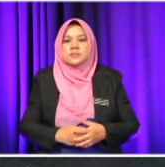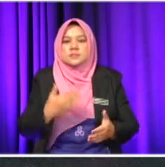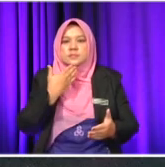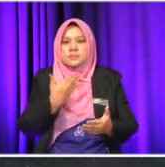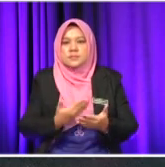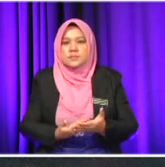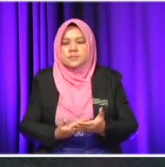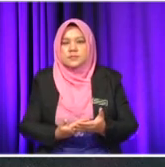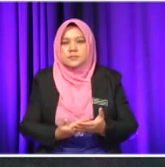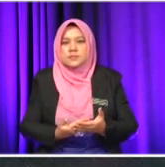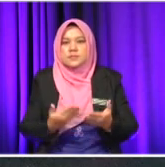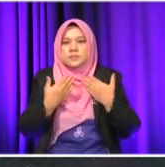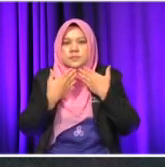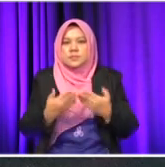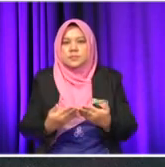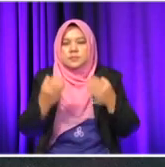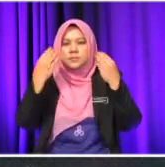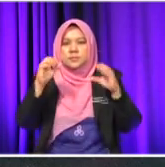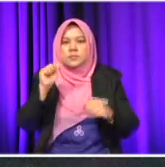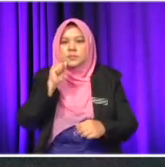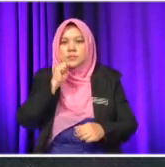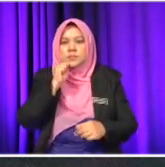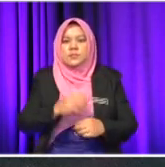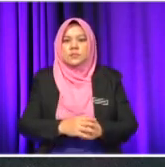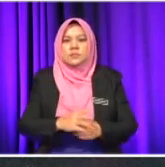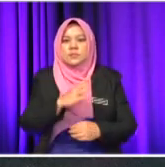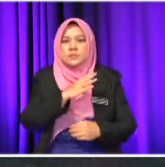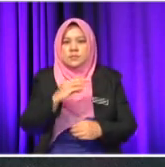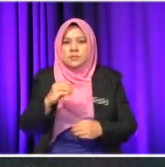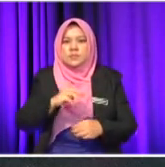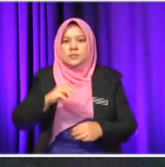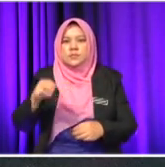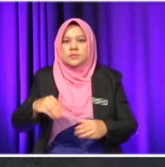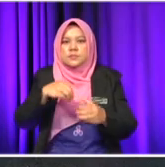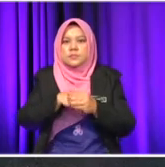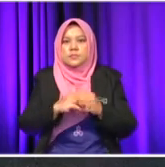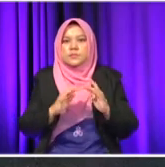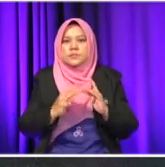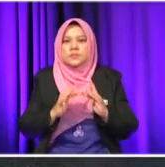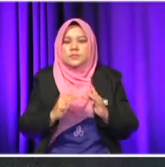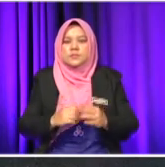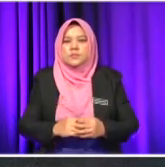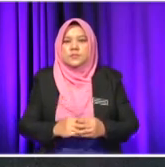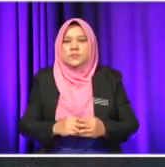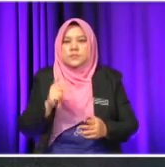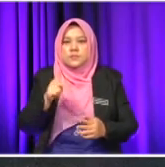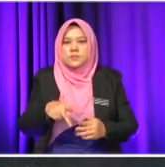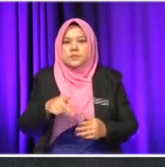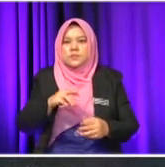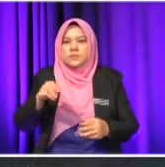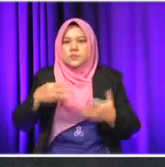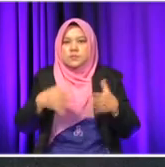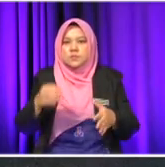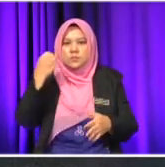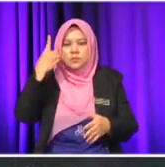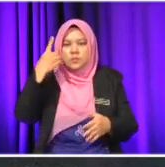Terima kasih bapaknya diucapkan murid-murid dan kalian gitu Saya pasti mulai pun sudah